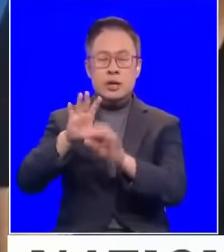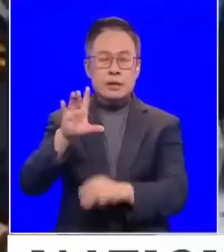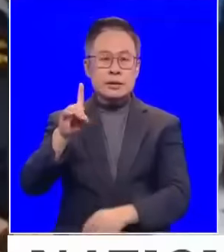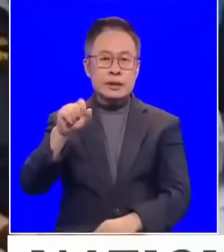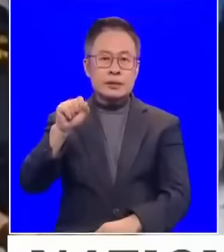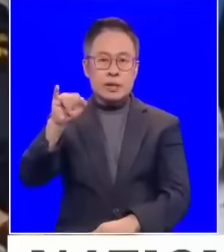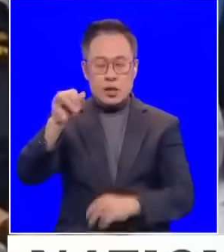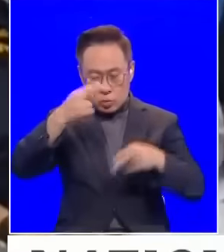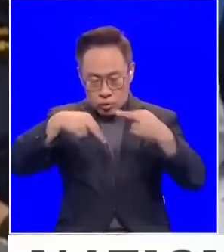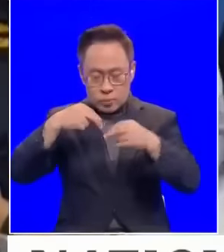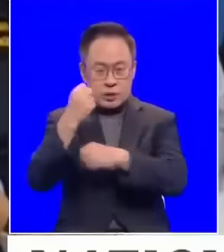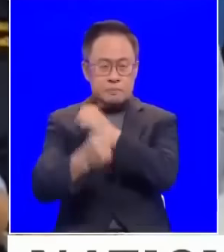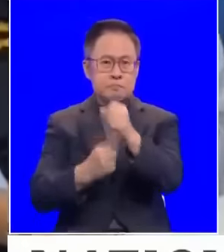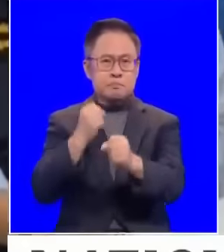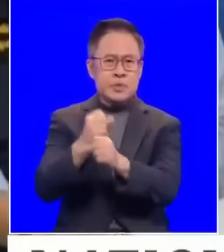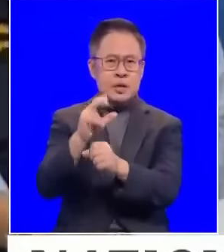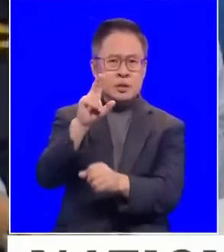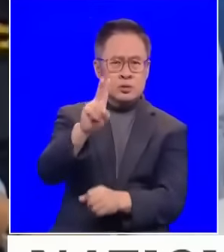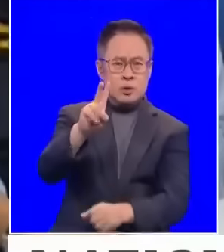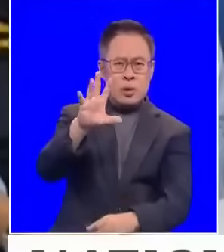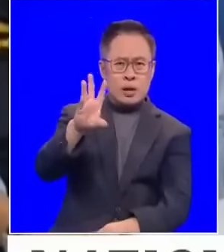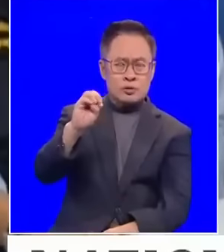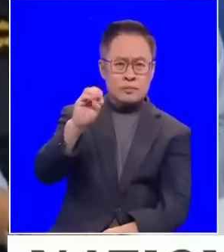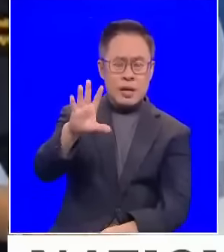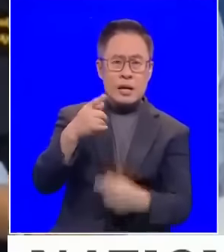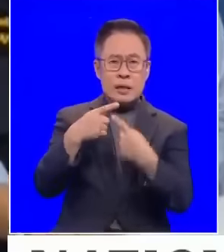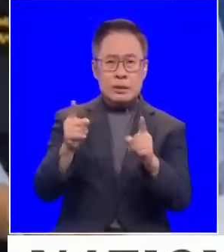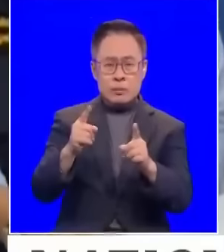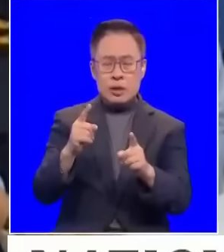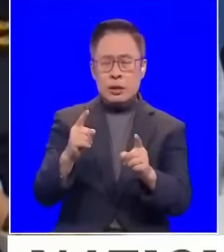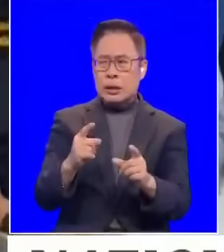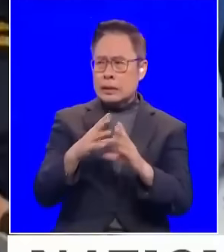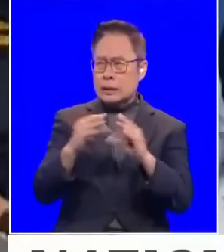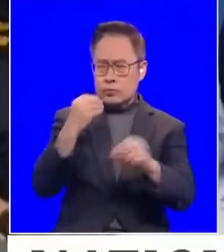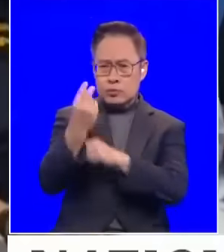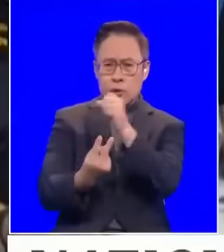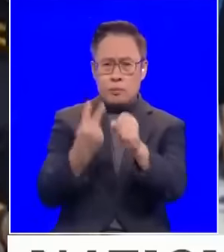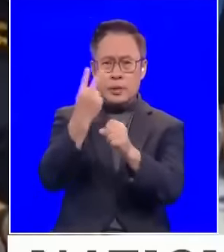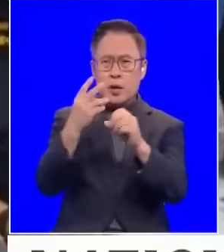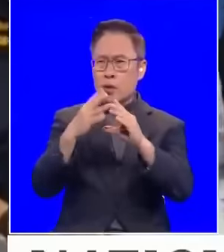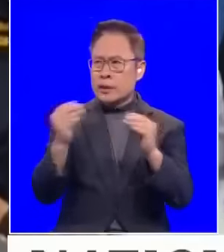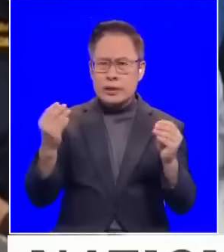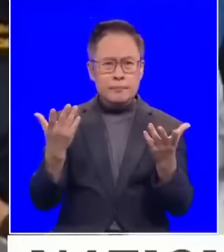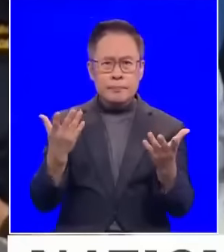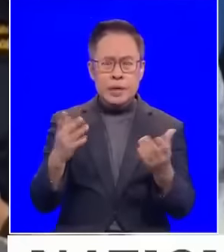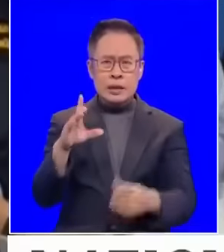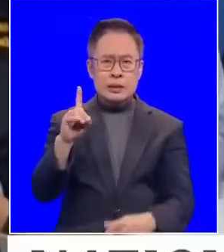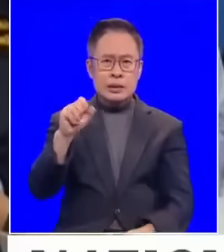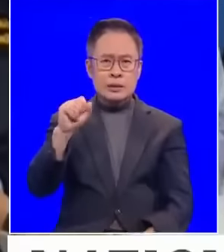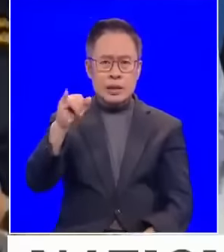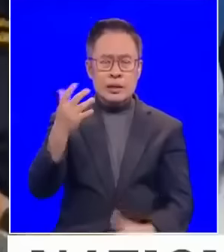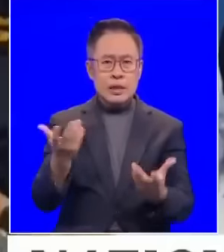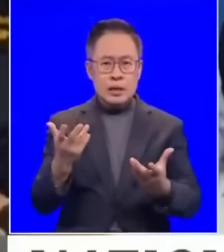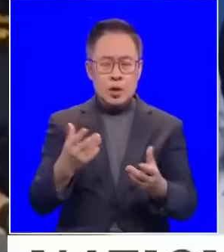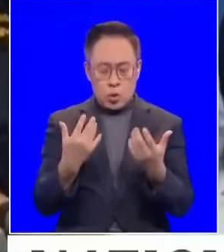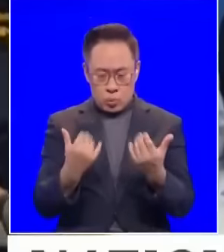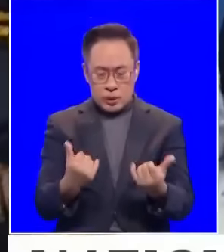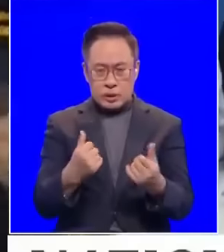เมื่อช่วงปี2565แต่ผ่านมา2ปีละคดีไม่มีความคืบหน้าเลยพอเห็นข่าวดีไอคอนกรุ๊ป